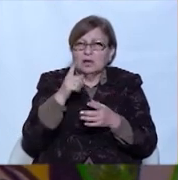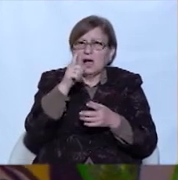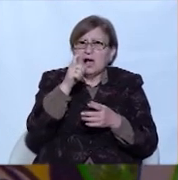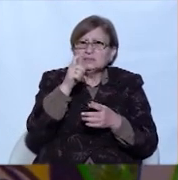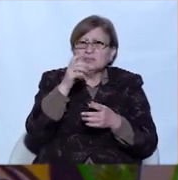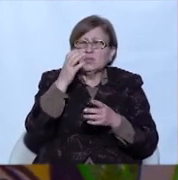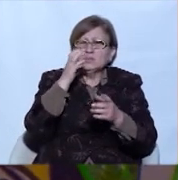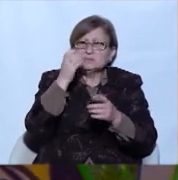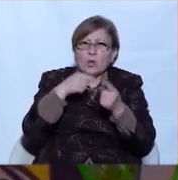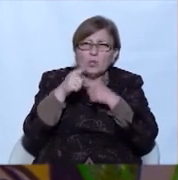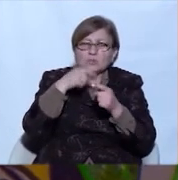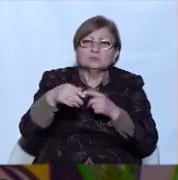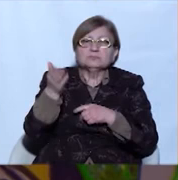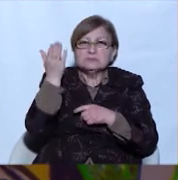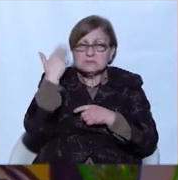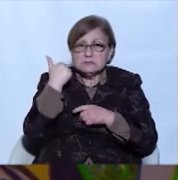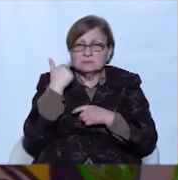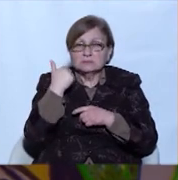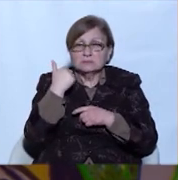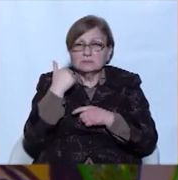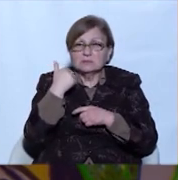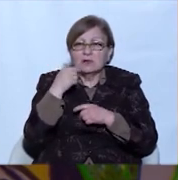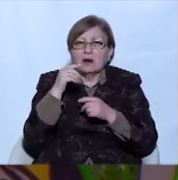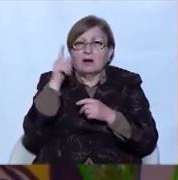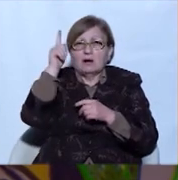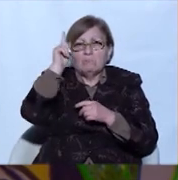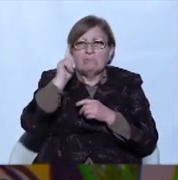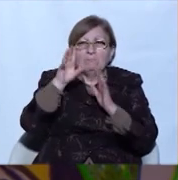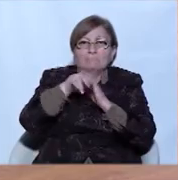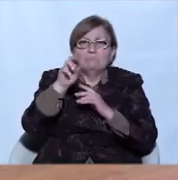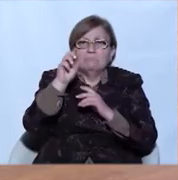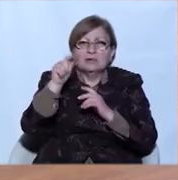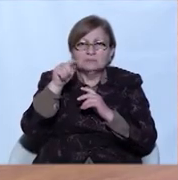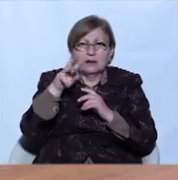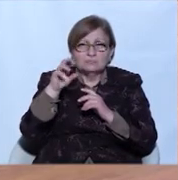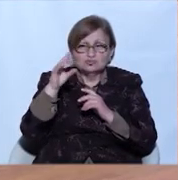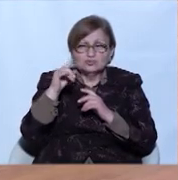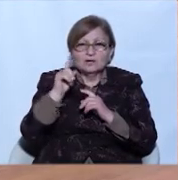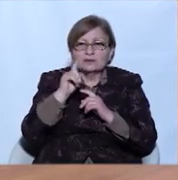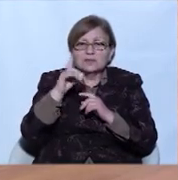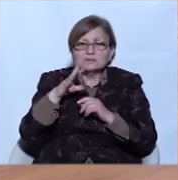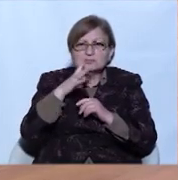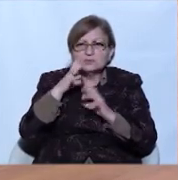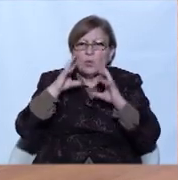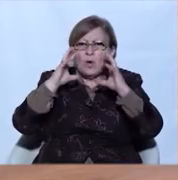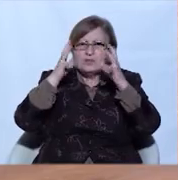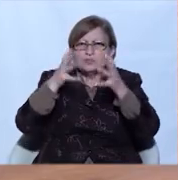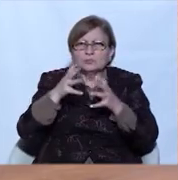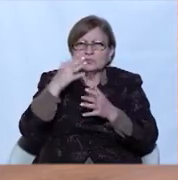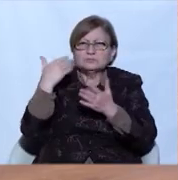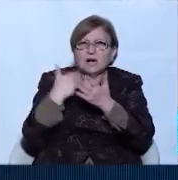ასეული წლების წინ, საუკუნეების წინ, ბეთლემში, და რაც იყო კაცობრიობის ახალი